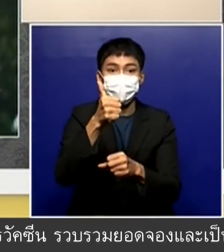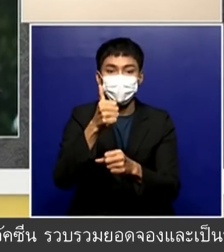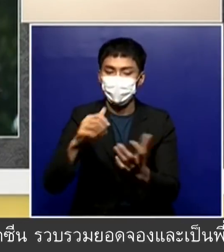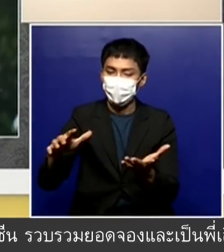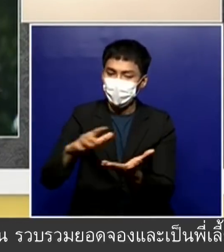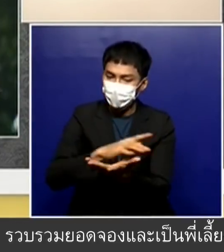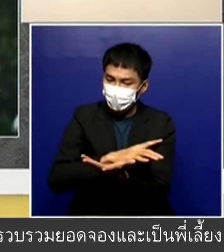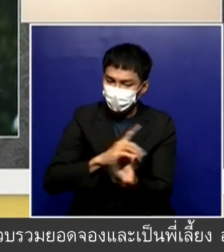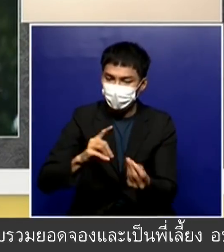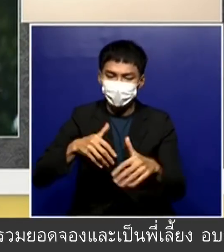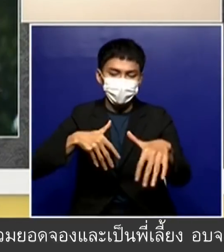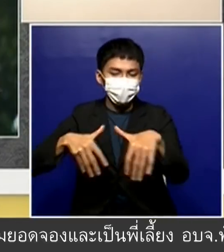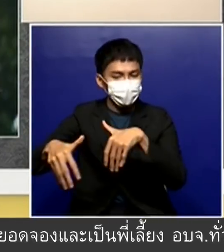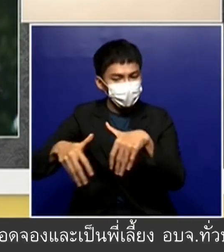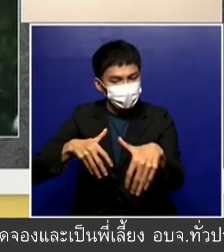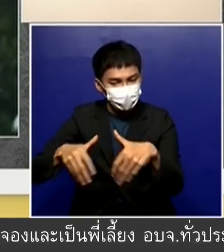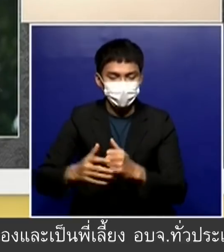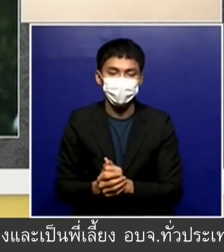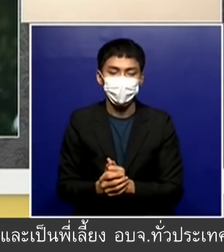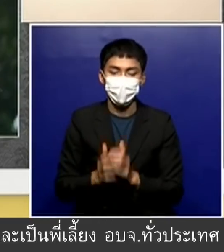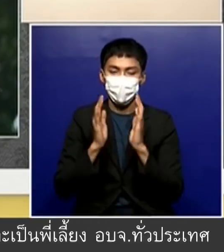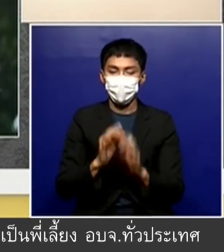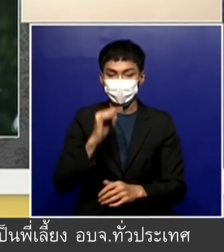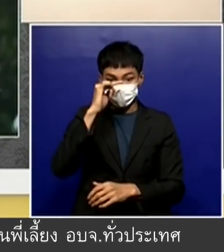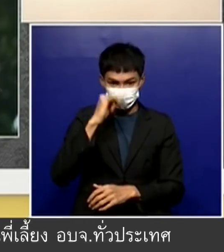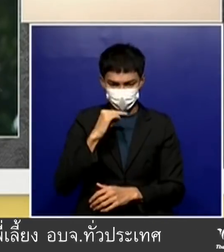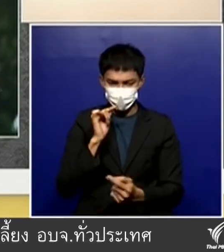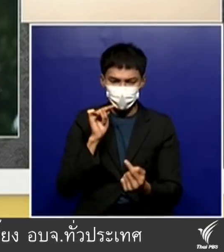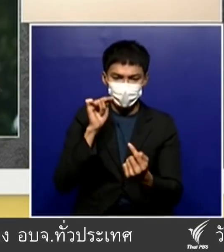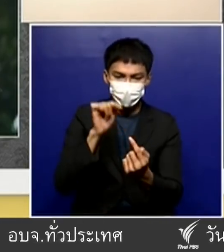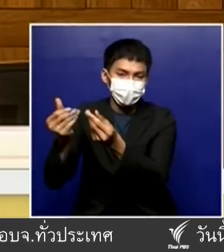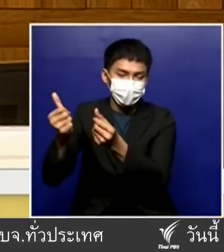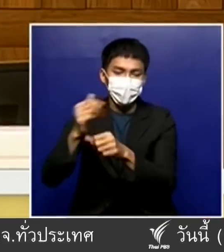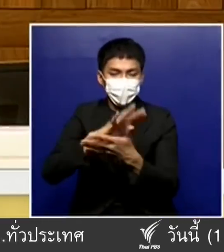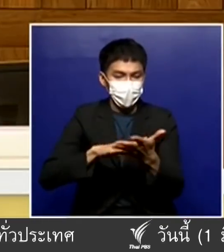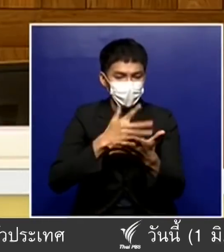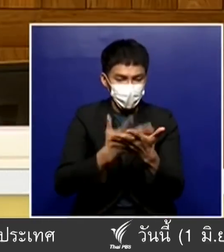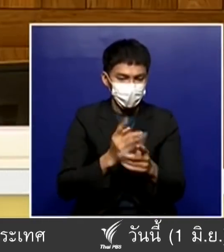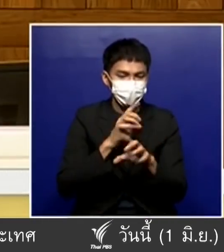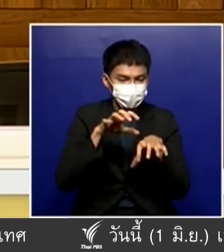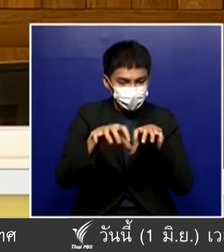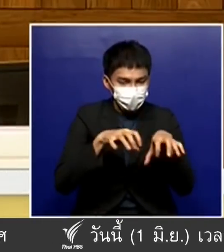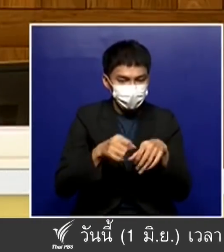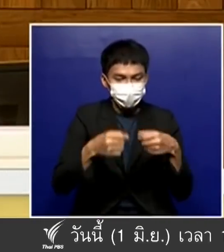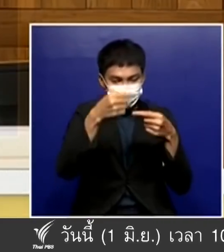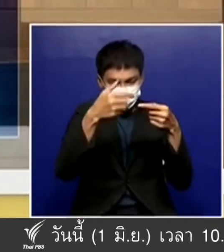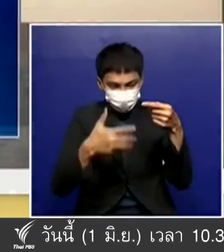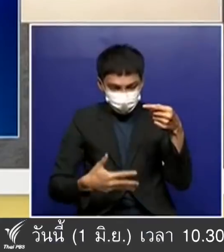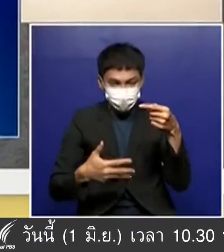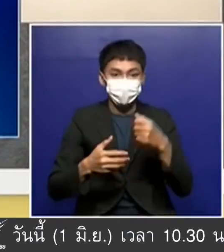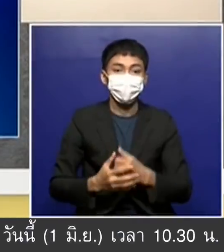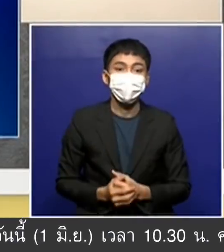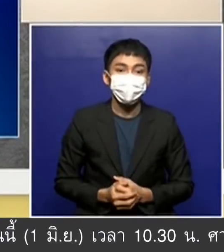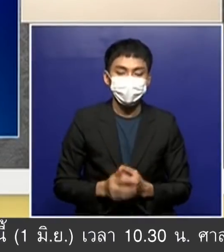สุขนะครับที่เราพบกันบ่อยก็คือมีหลายท่านที่วิพากษ์วิจารณ์โดยการนำงบประมาณ2กระทรวงนี้มาเปรียบเทียบกันนะครับในมุมของพลเอ